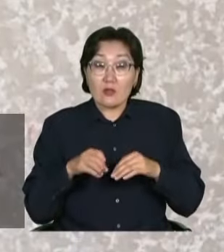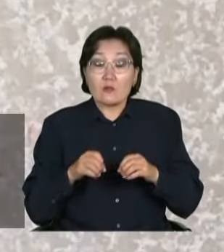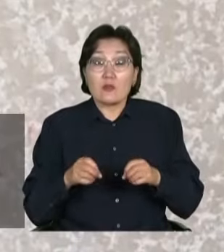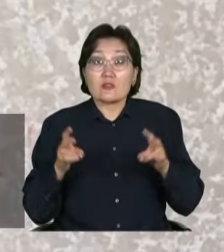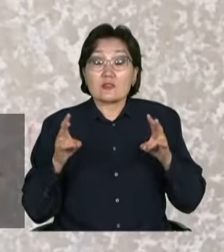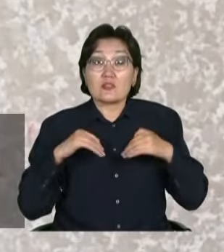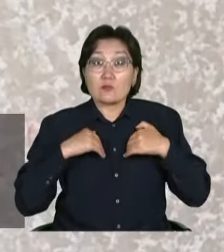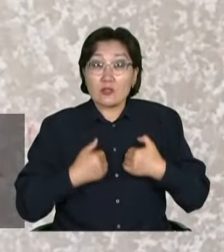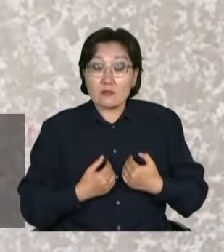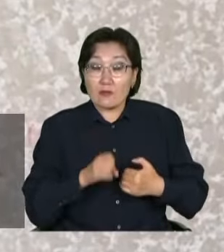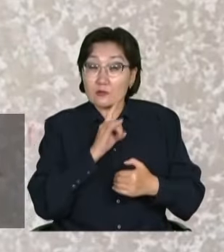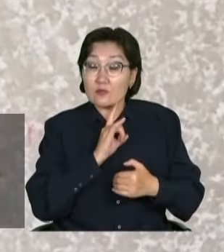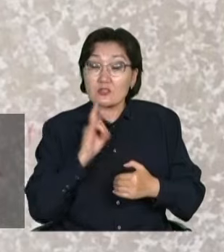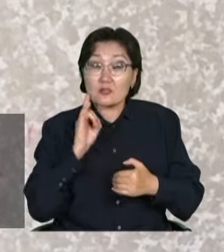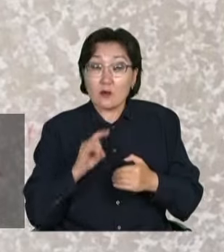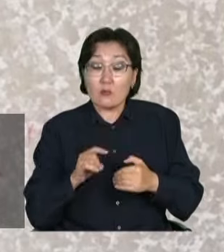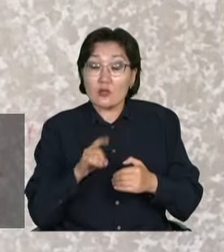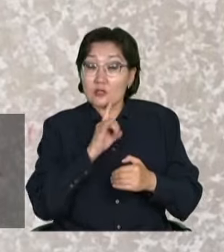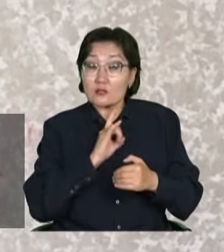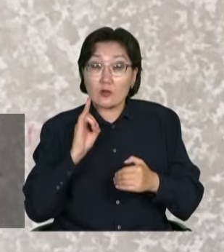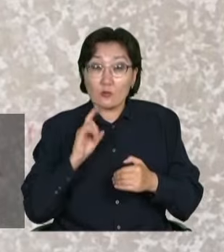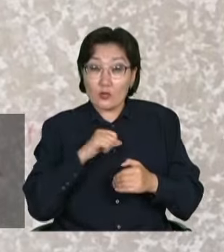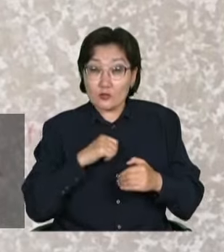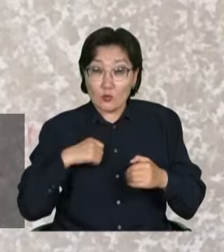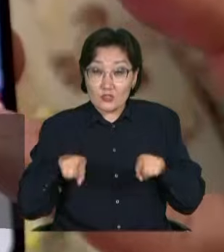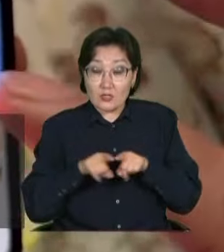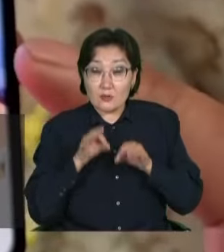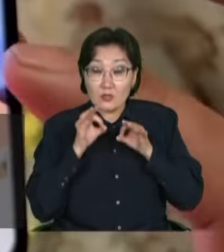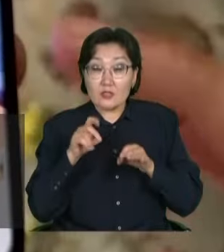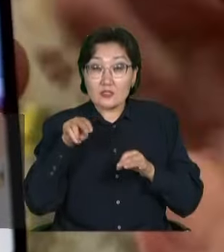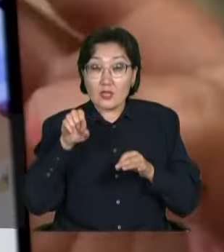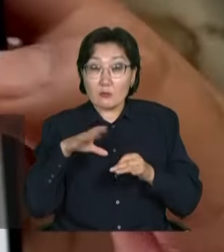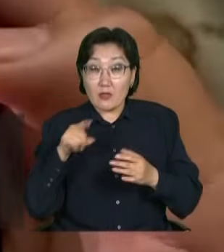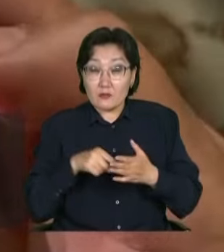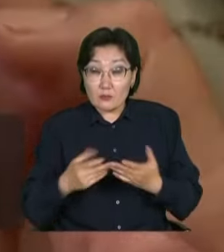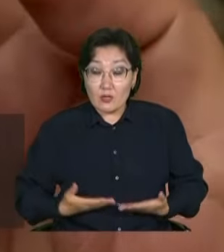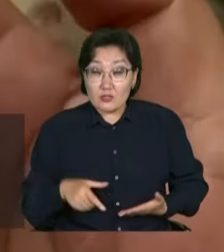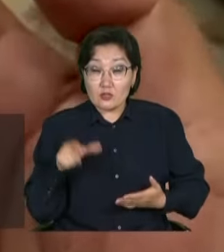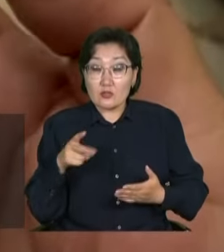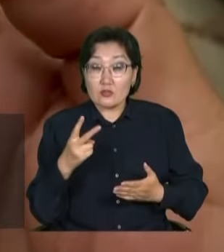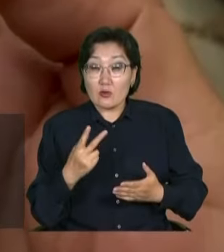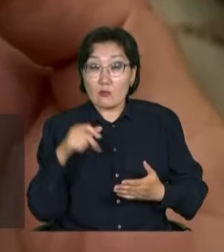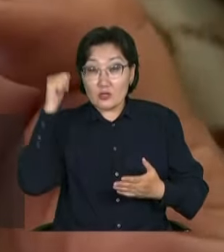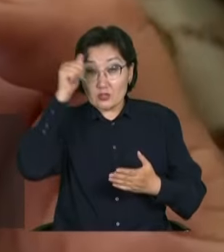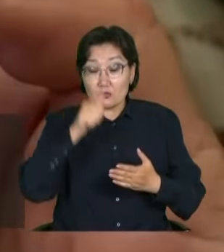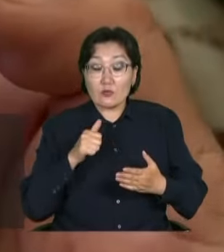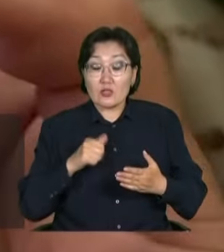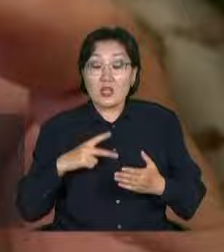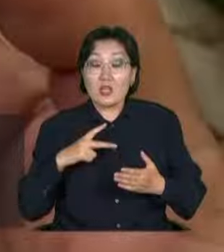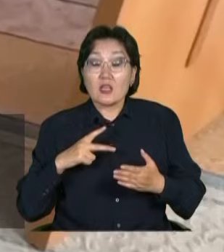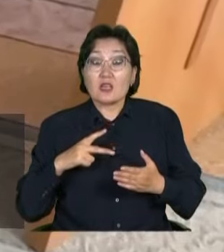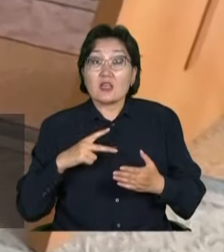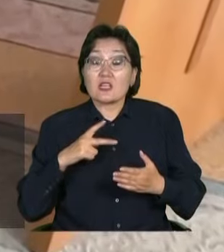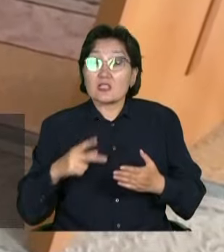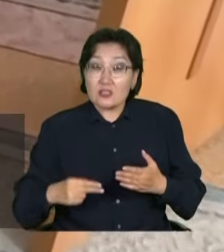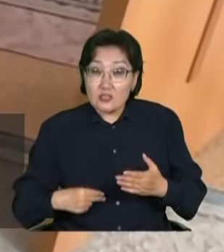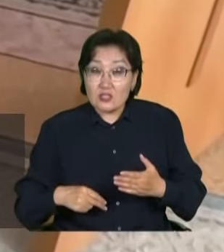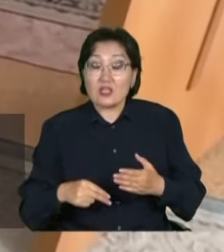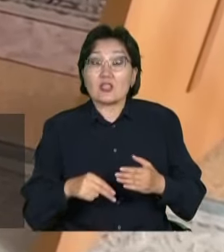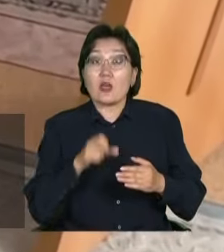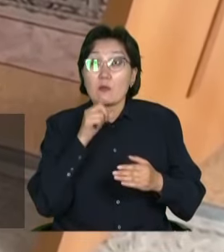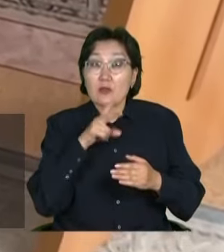отқандардың бірі Сәуле Байекенова. Азаматшаның өзі осылай дейді. Сатпаев қаласының тұрғыны 2023 жылы қызымен жиенінен қатар айырылыпты.